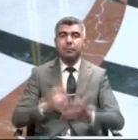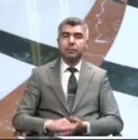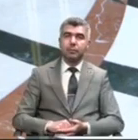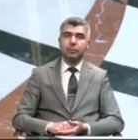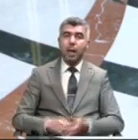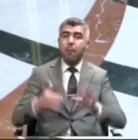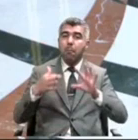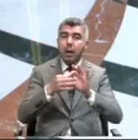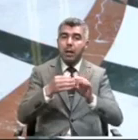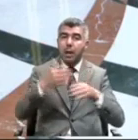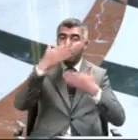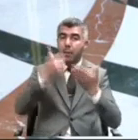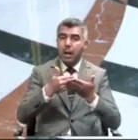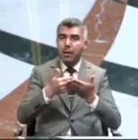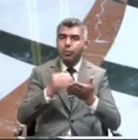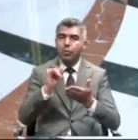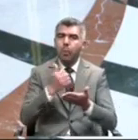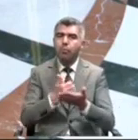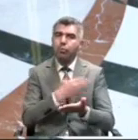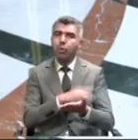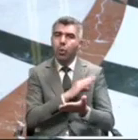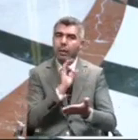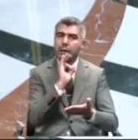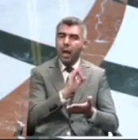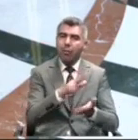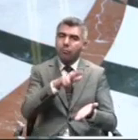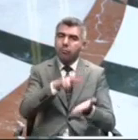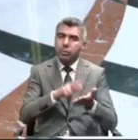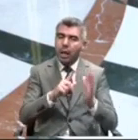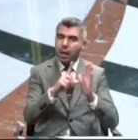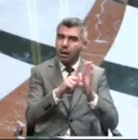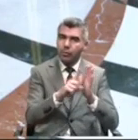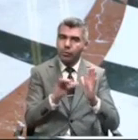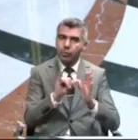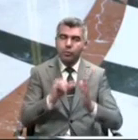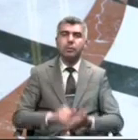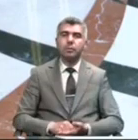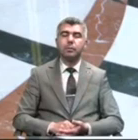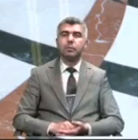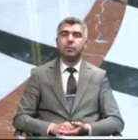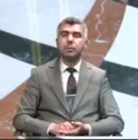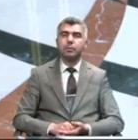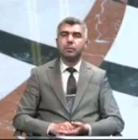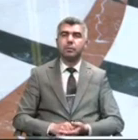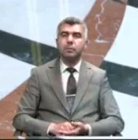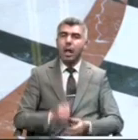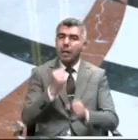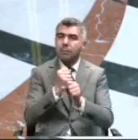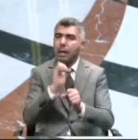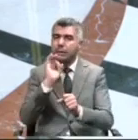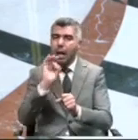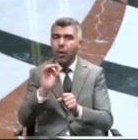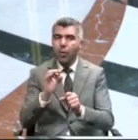المسؤوليه نتاعو يفقل القانون الذي صادقتم عليه المهمه نتاعوا الاساسيه